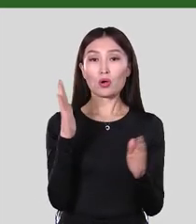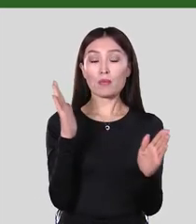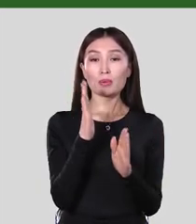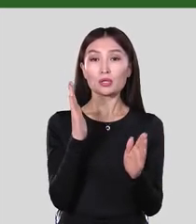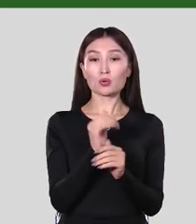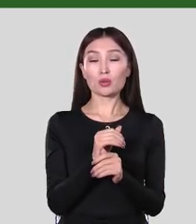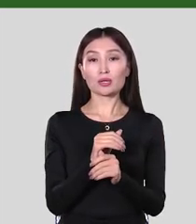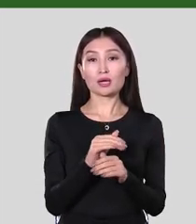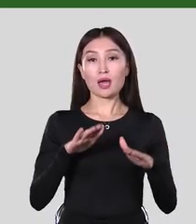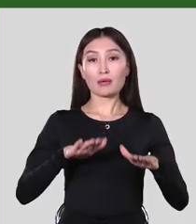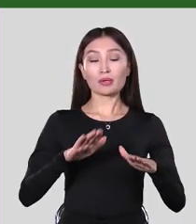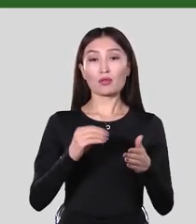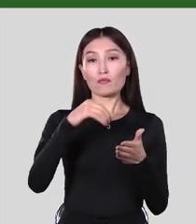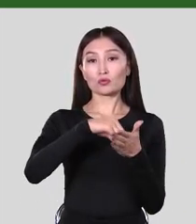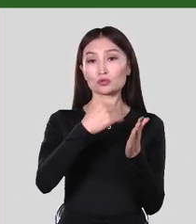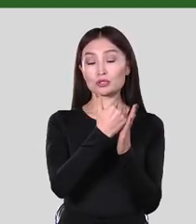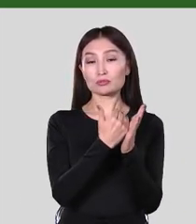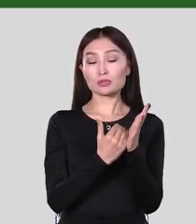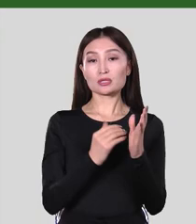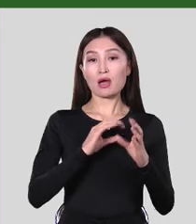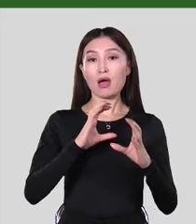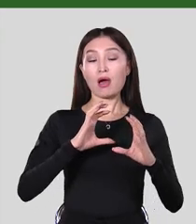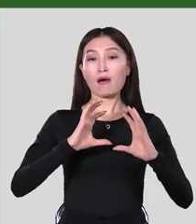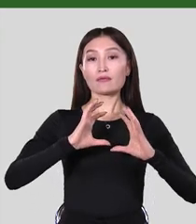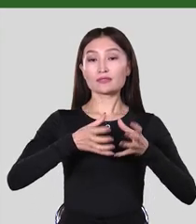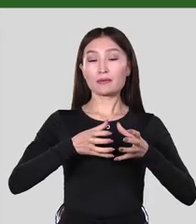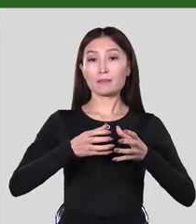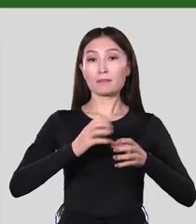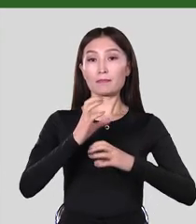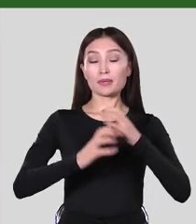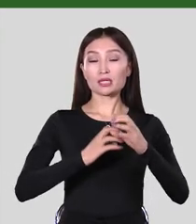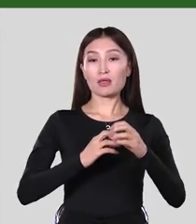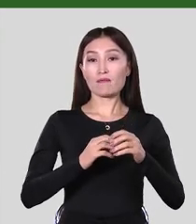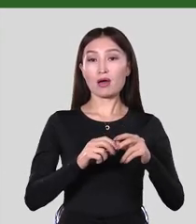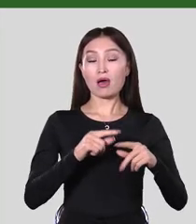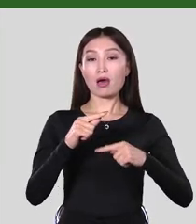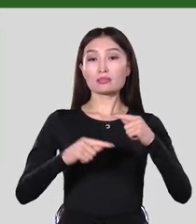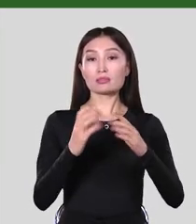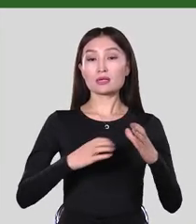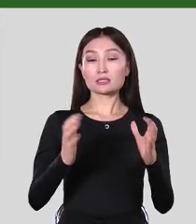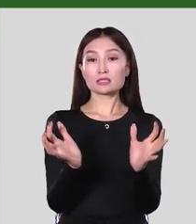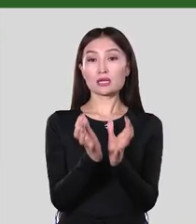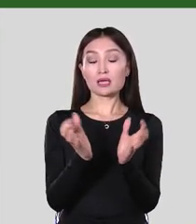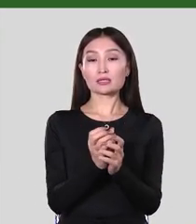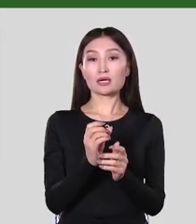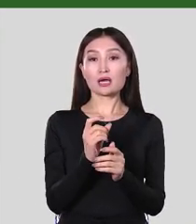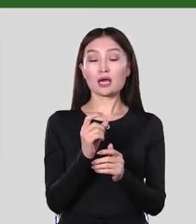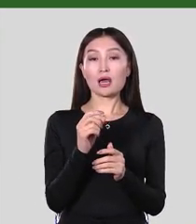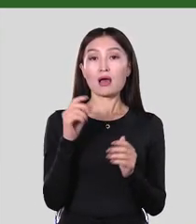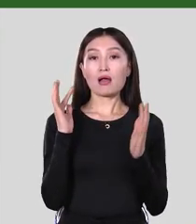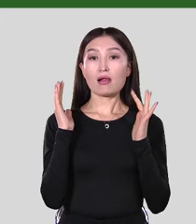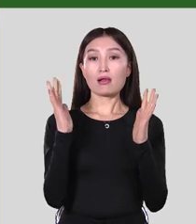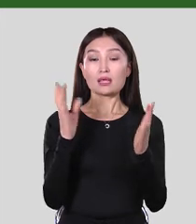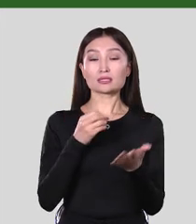природных объектов включено в список всемирного наследия. Это прежде всего огромный заповедный лес в